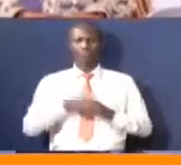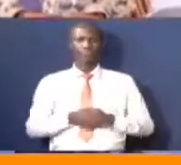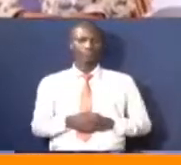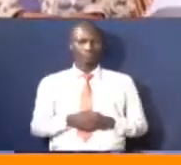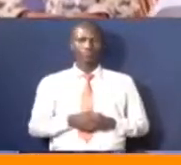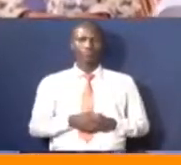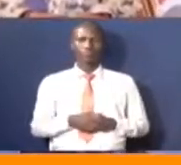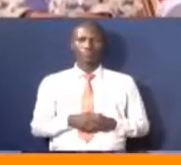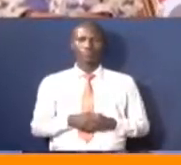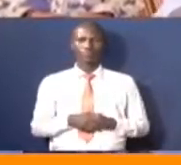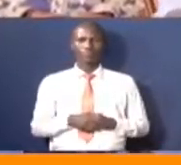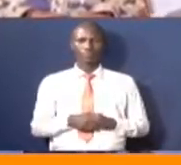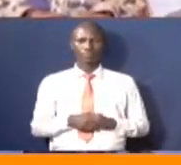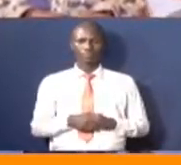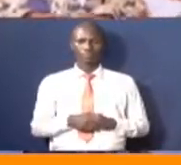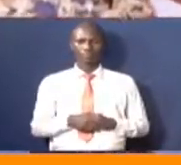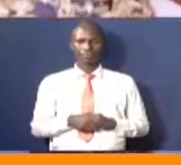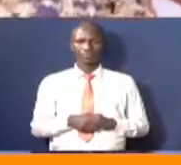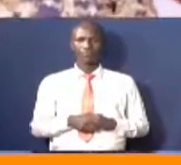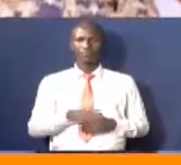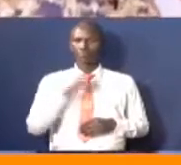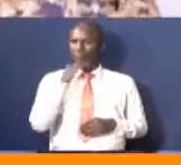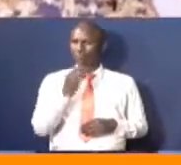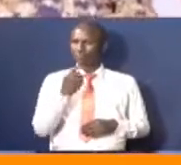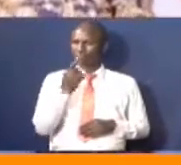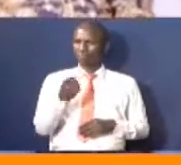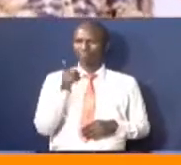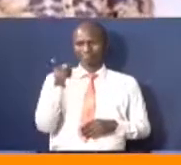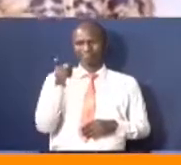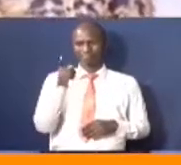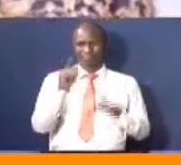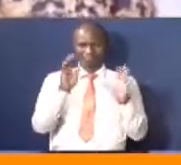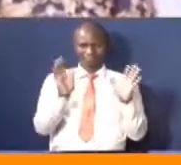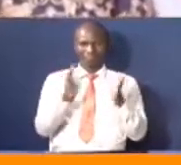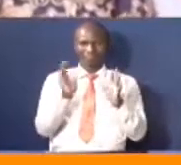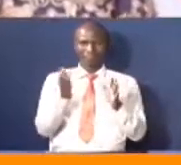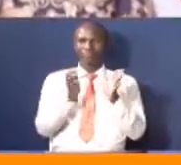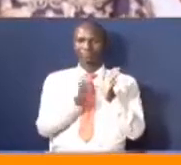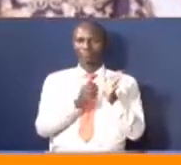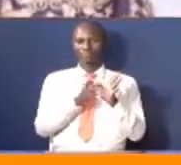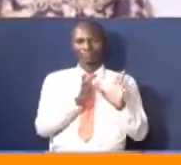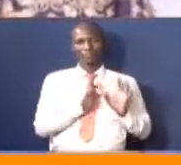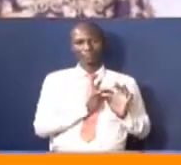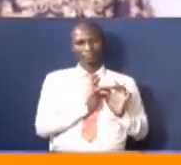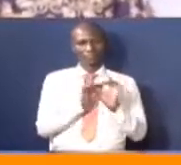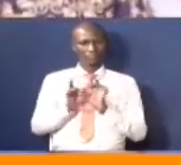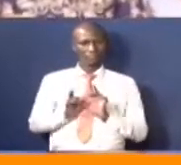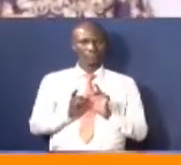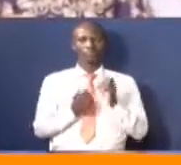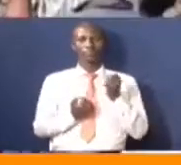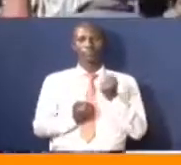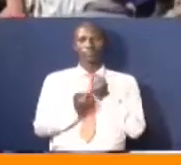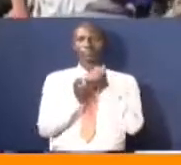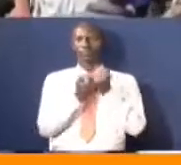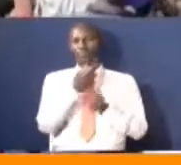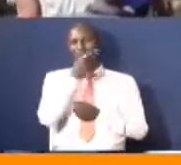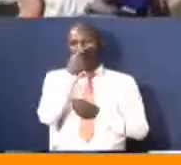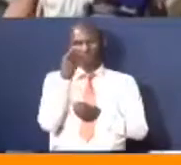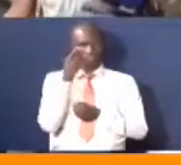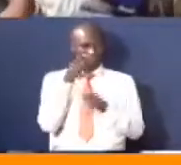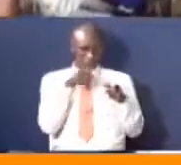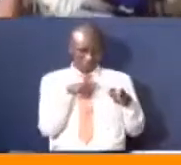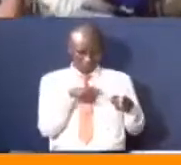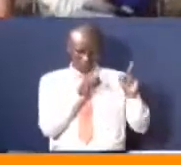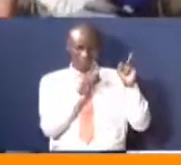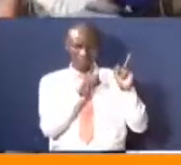Nake ndongo ya chama cha Kanu Gideon Moi Niwathuthya akamba makwatane na maikwata mbau Kalonzo ndeni wasakwani ula ukita iweta weto